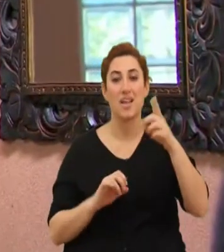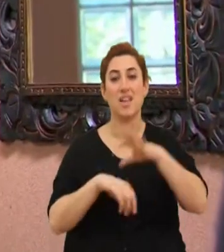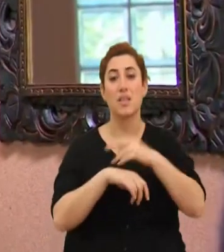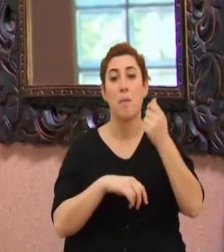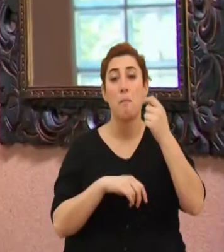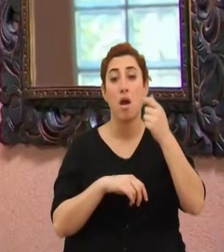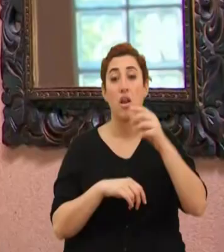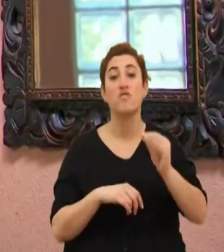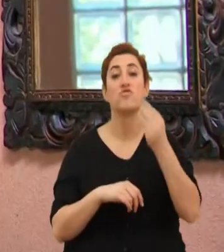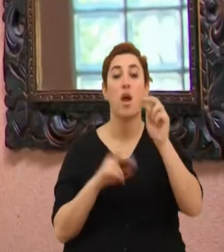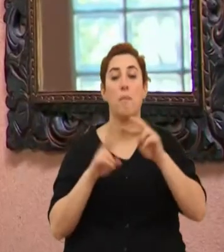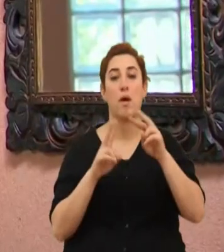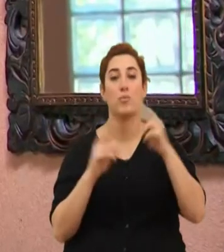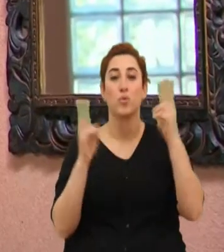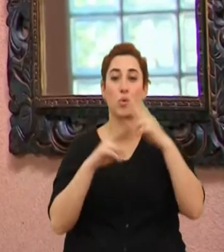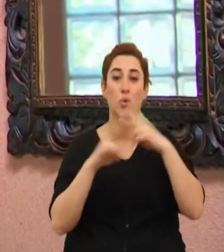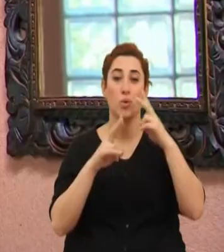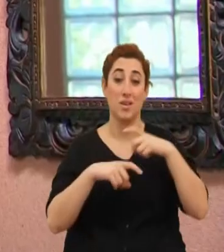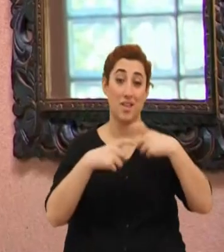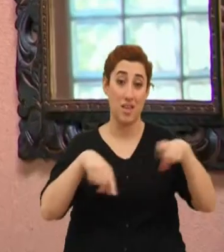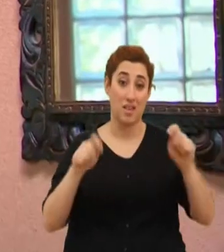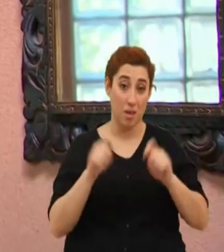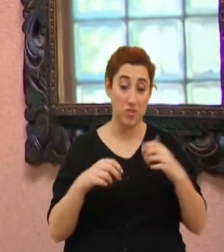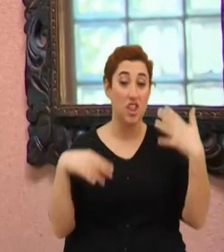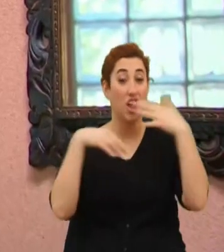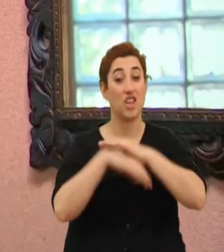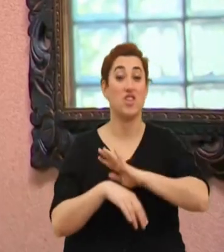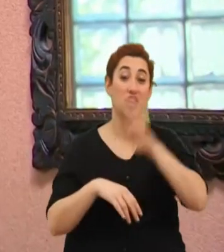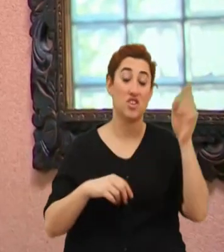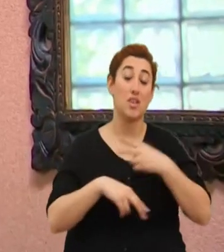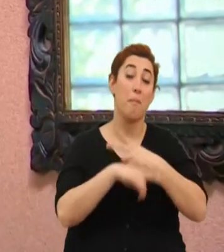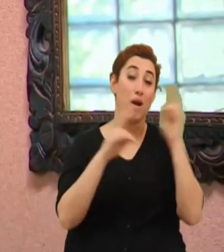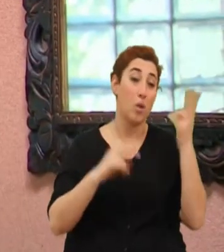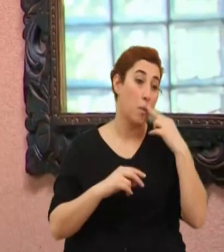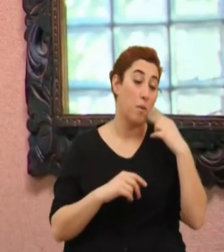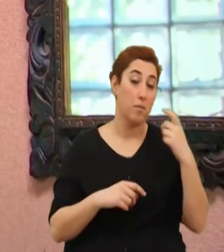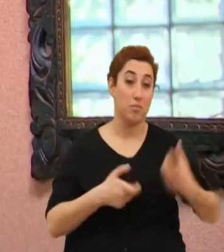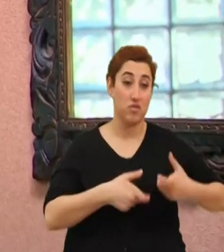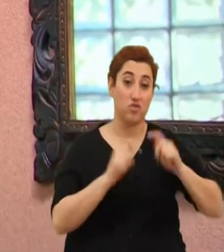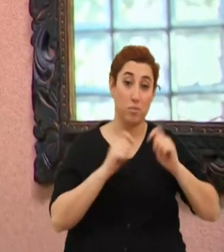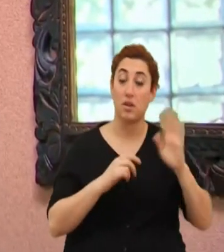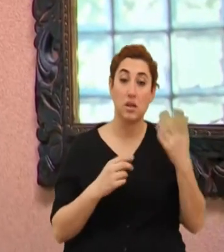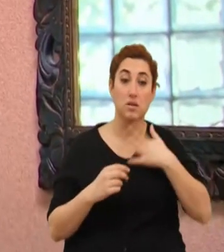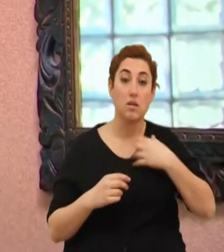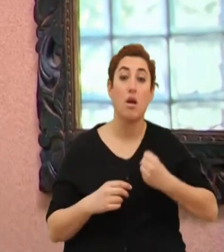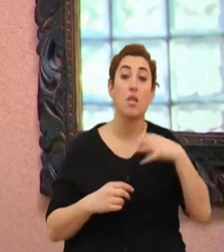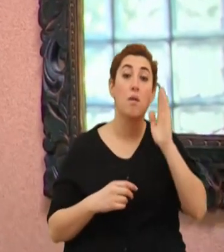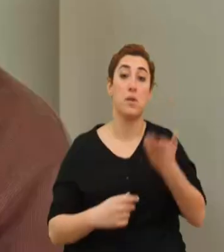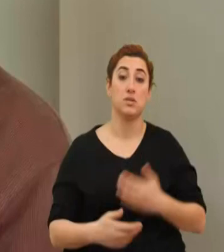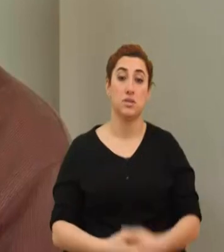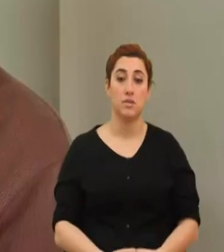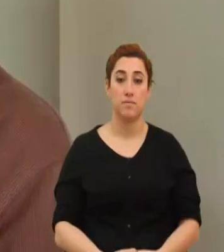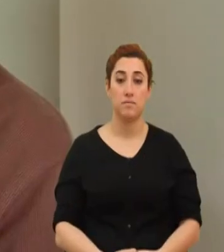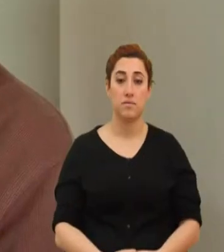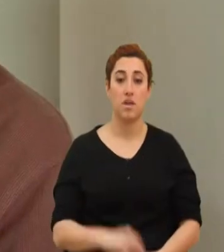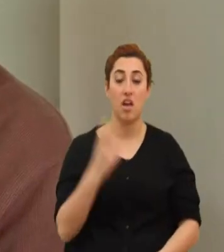hastane paran çıkar Mahmut. Gündüz tezgah açacaksın, gece gideceksin, sabaha kadar nöbet tutacaksın. Nasıl dayanacaksın buna canım?